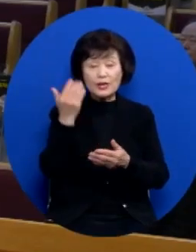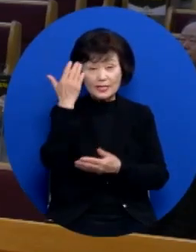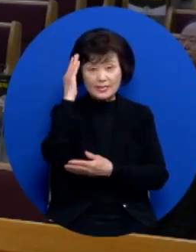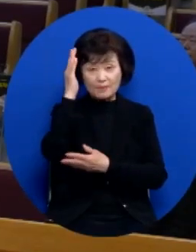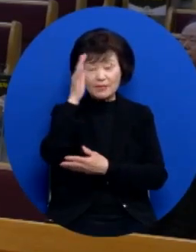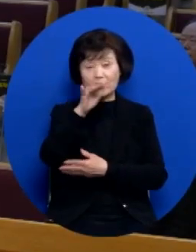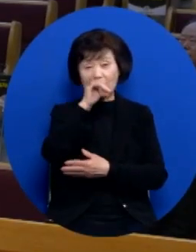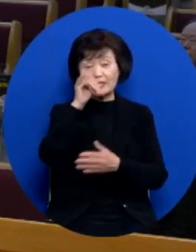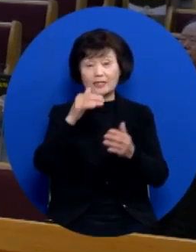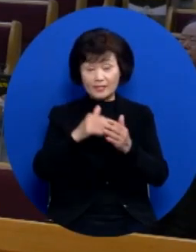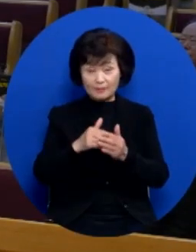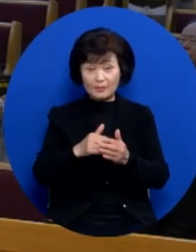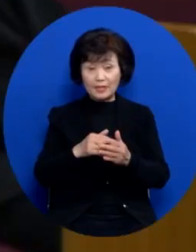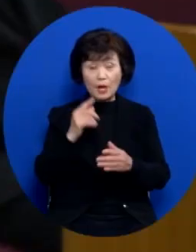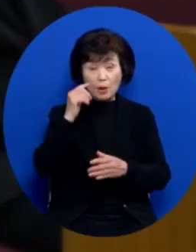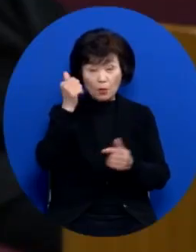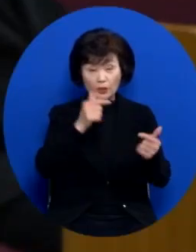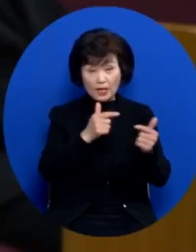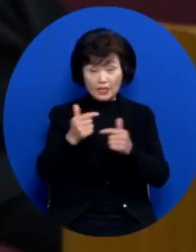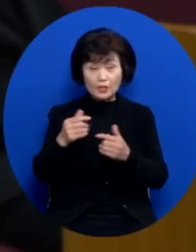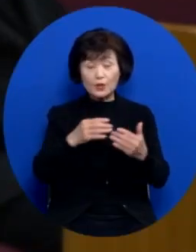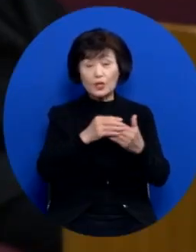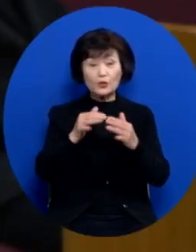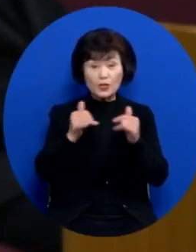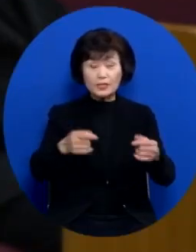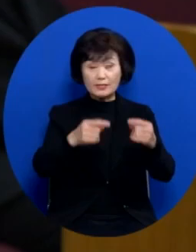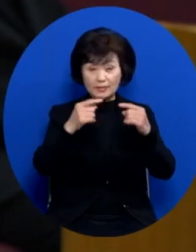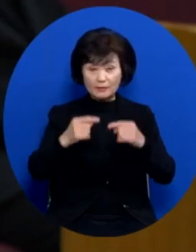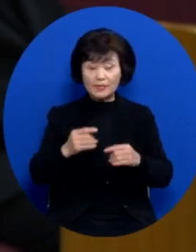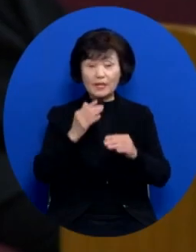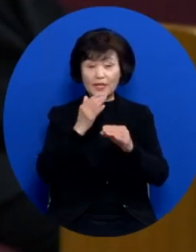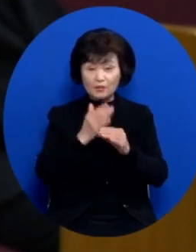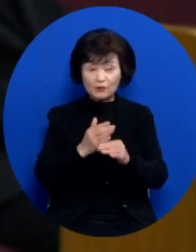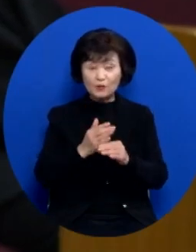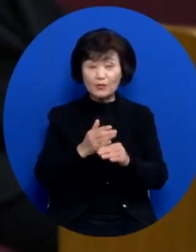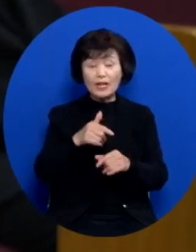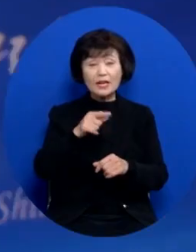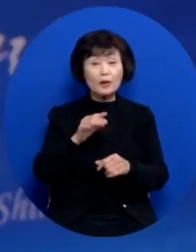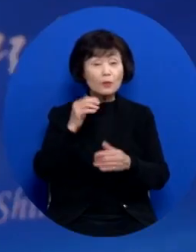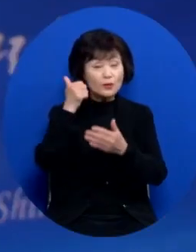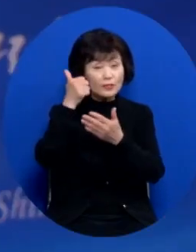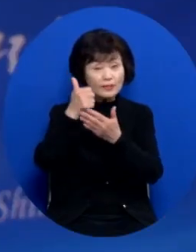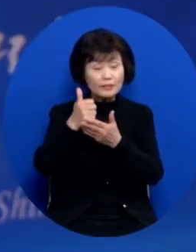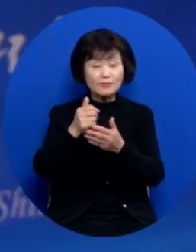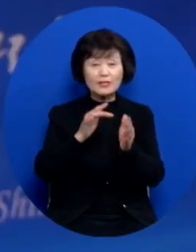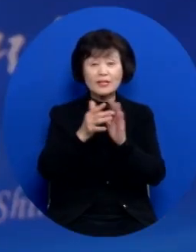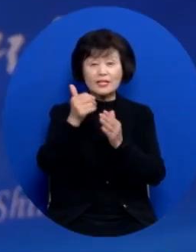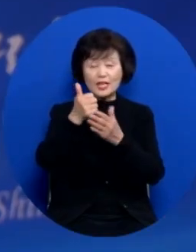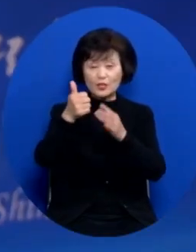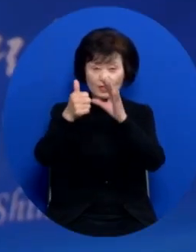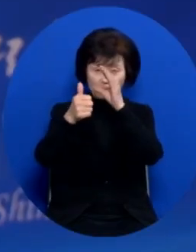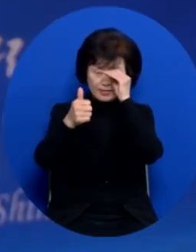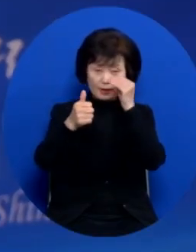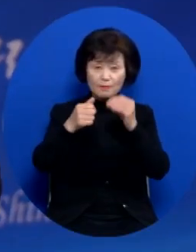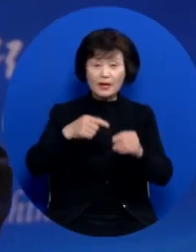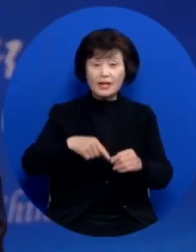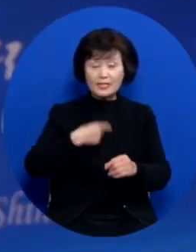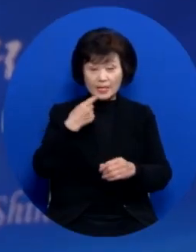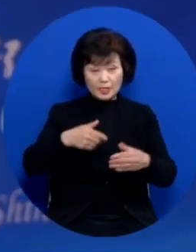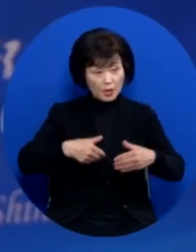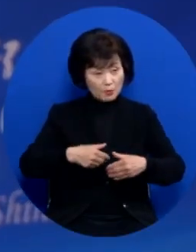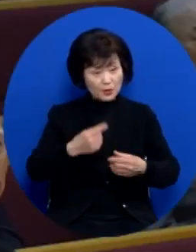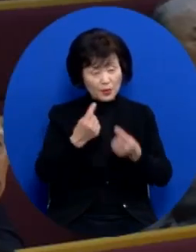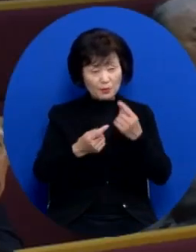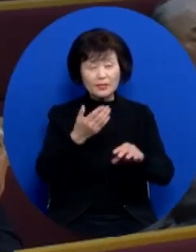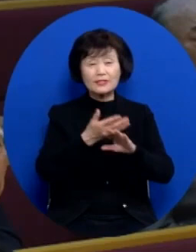경남 지역 지도자와 목회자가 참석한 예배에서 진해침례교회 강대열 목사는 예수님을 닮아 자신의 필요보다 남의